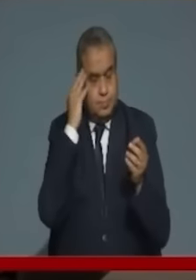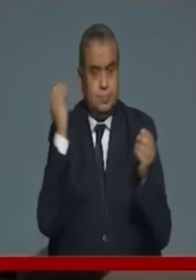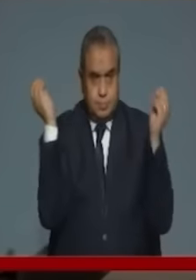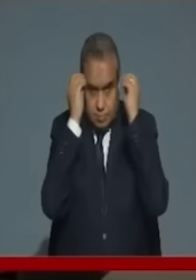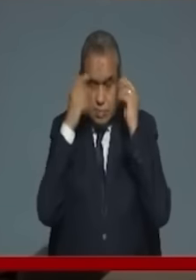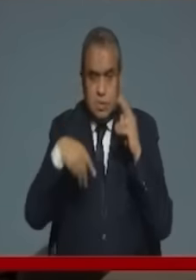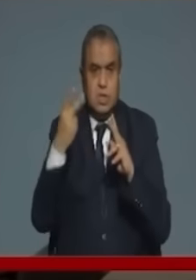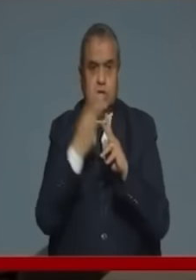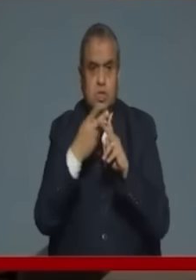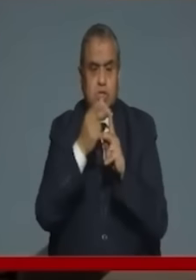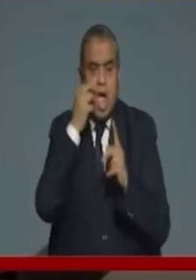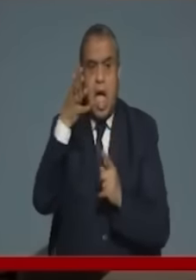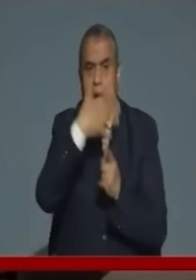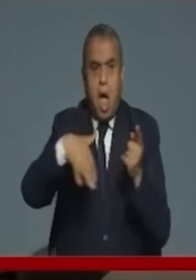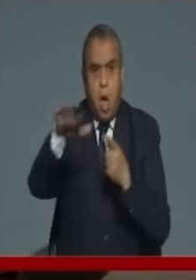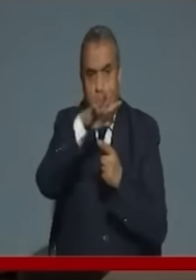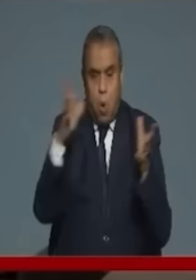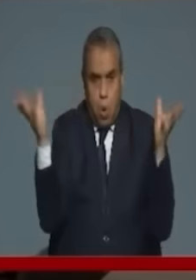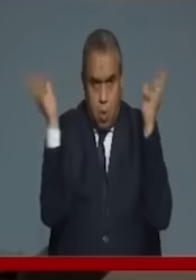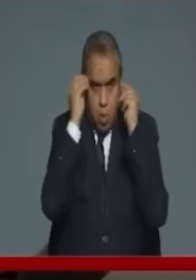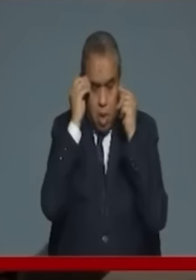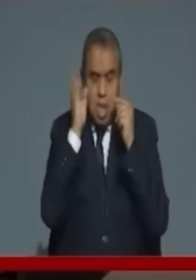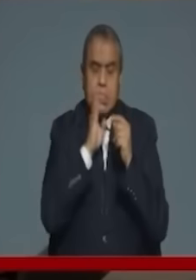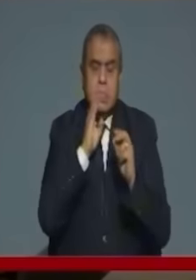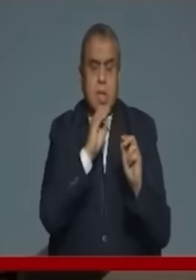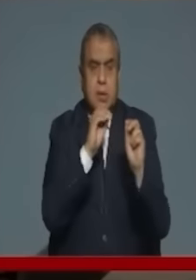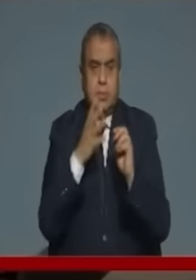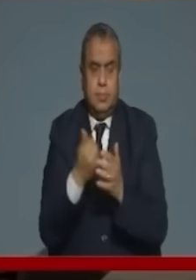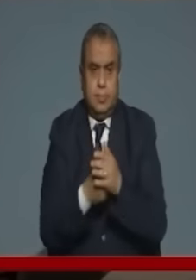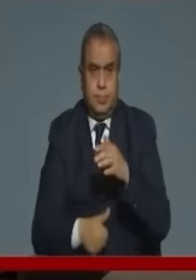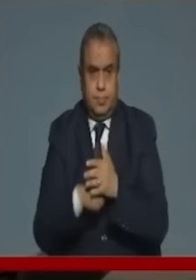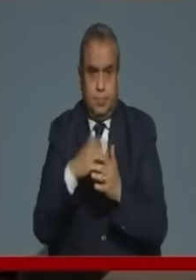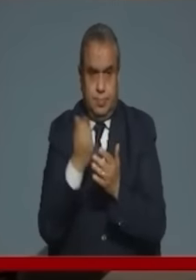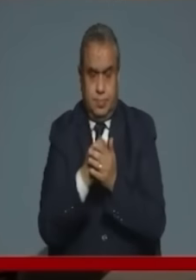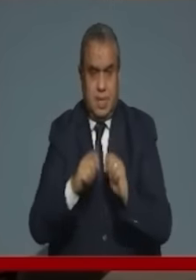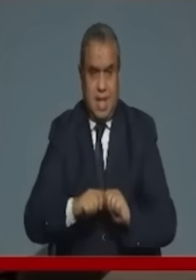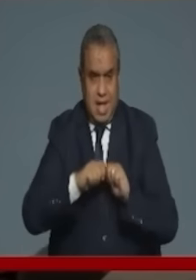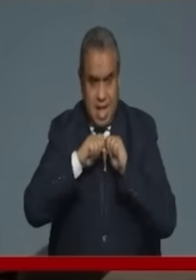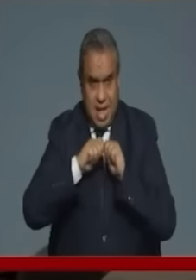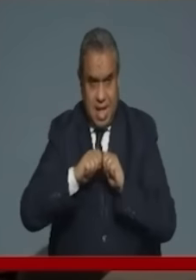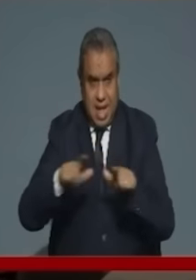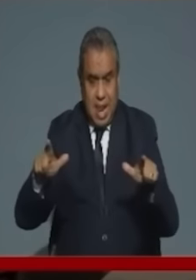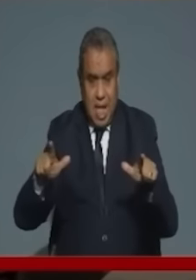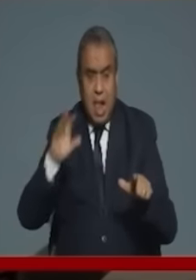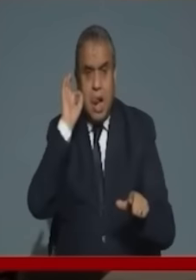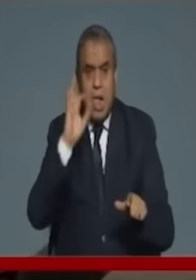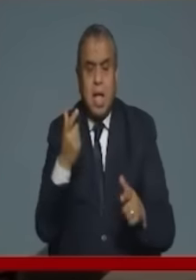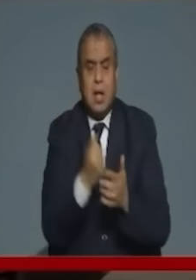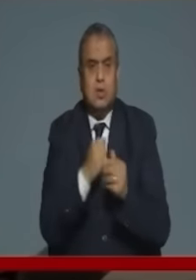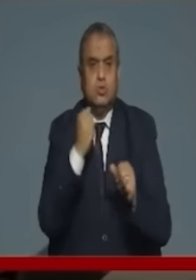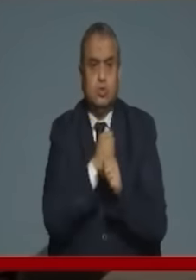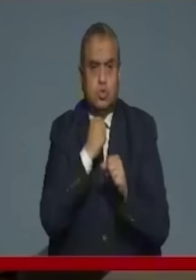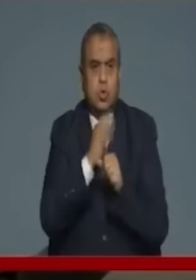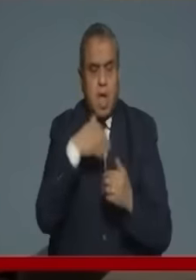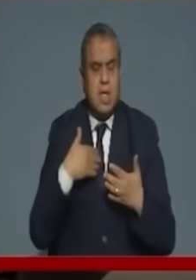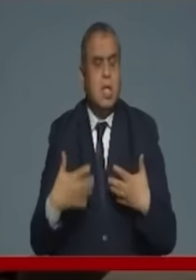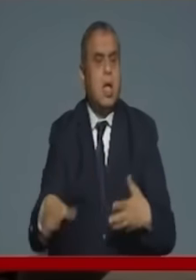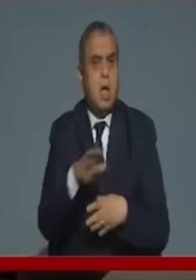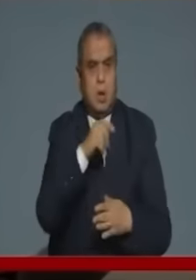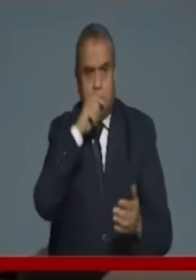يعني، لأن طبعاً دايما رغم انه بيبقى فيه اعلان واضح واحنا بنبقى شفافين معاكم، بنبقى